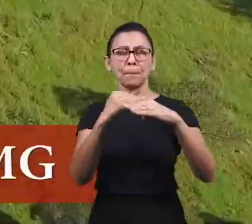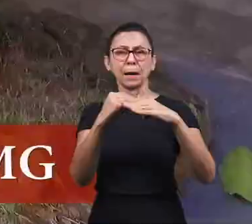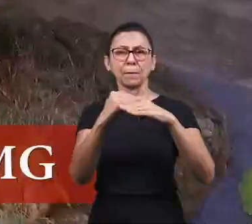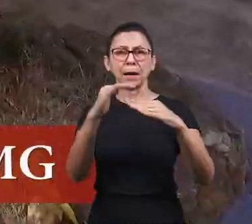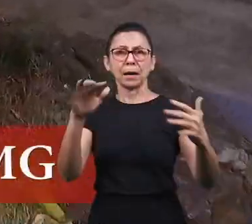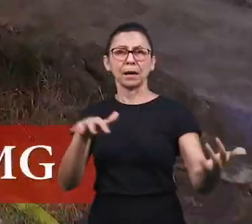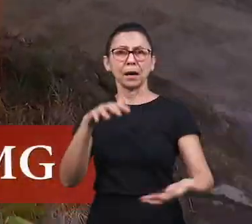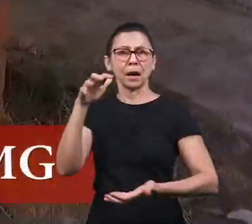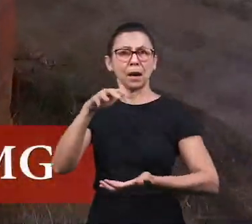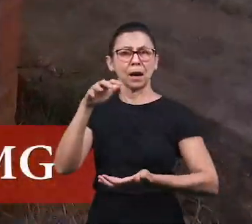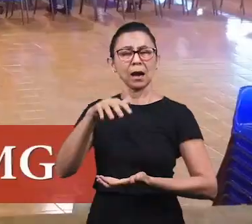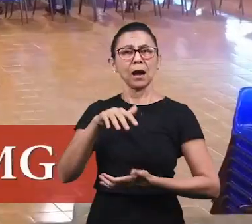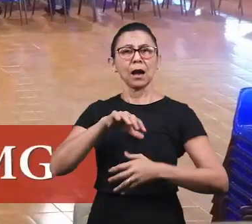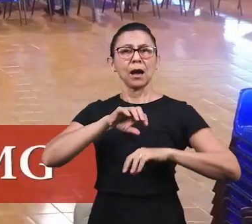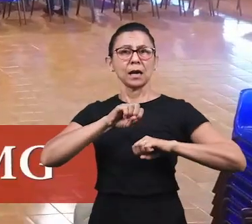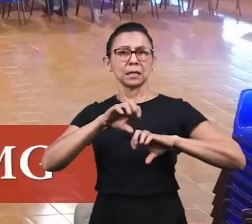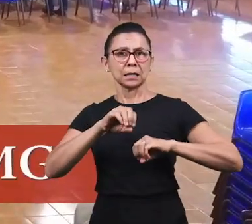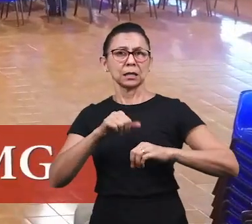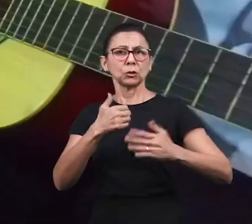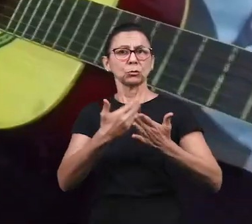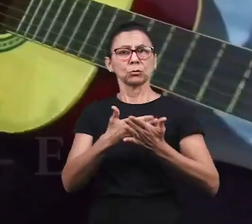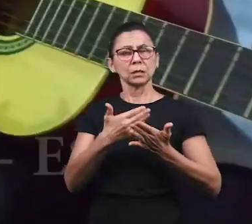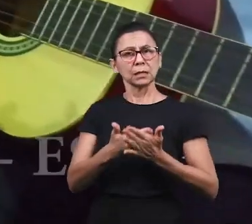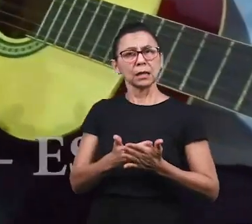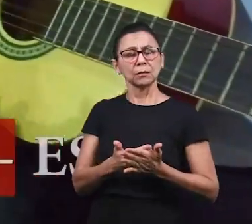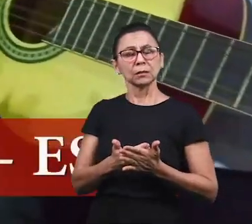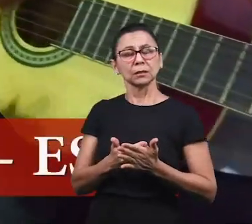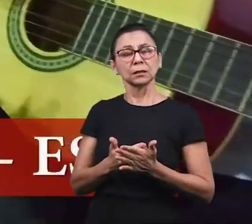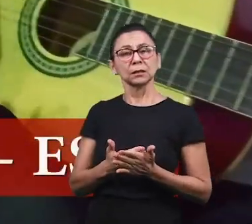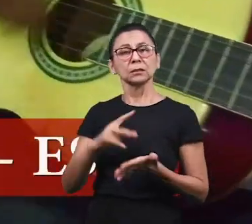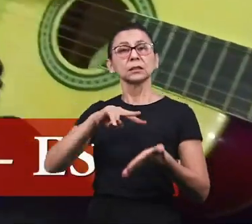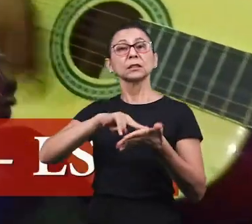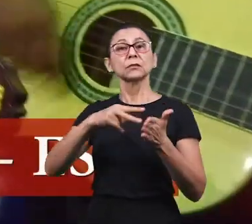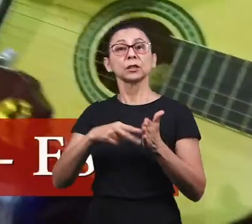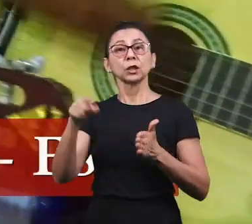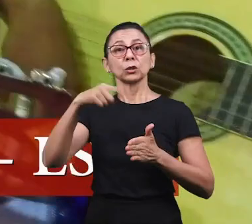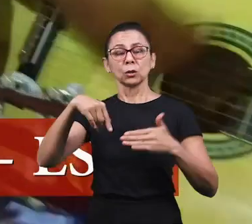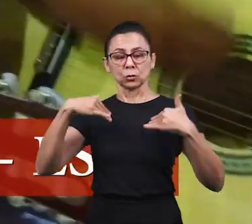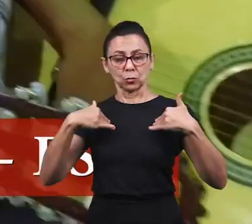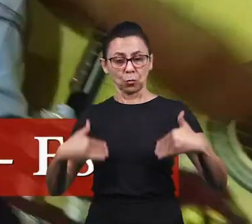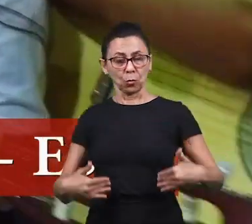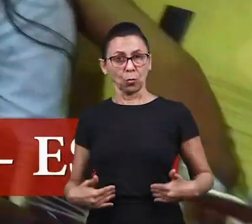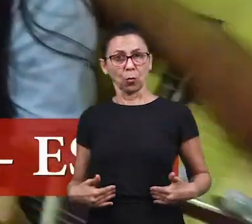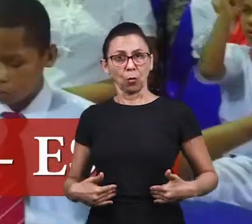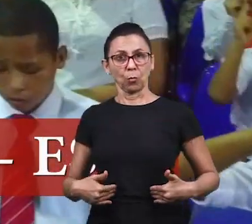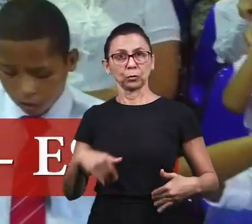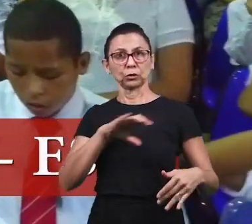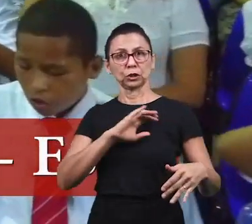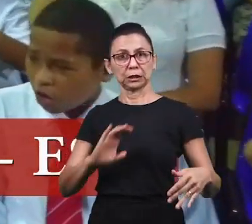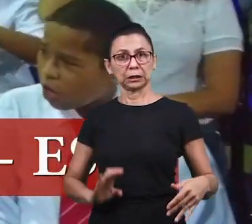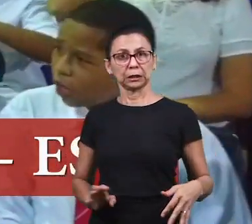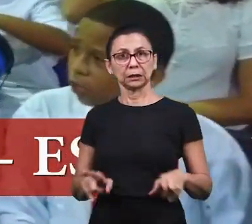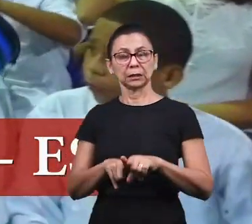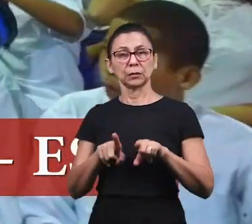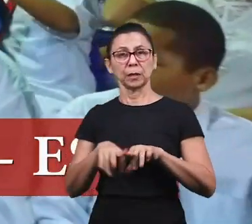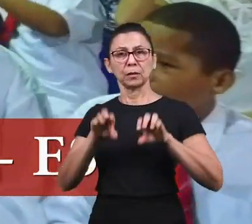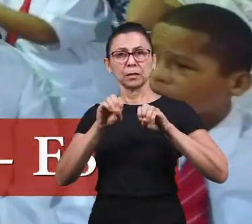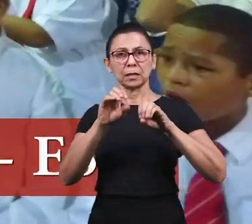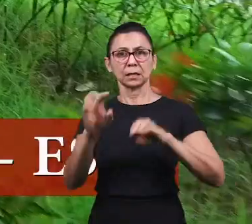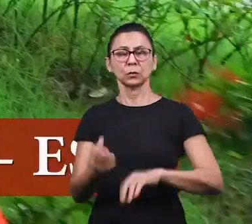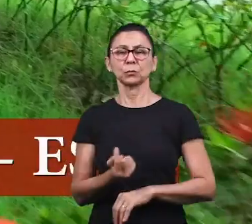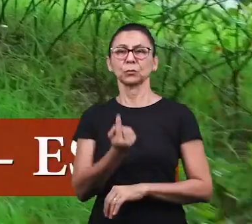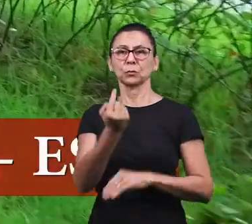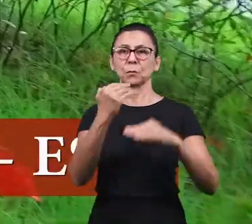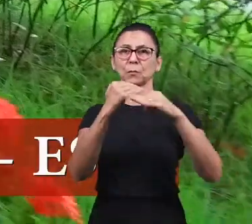ce qui permet qu'en plus d'être un seul corps, nous ayons aussi un seul enseignement. Aller au Manaïm